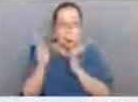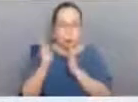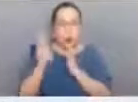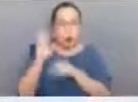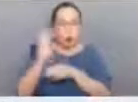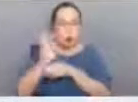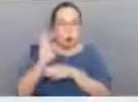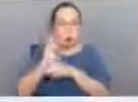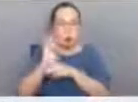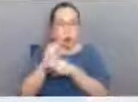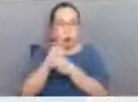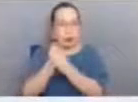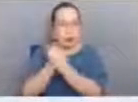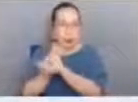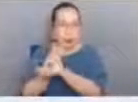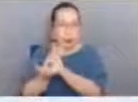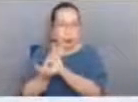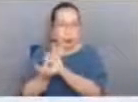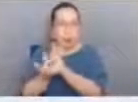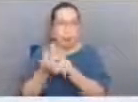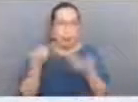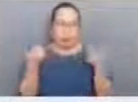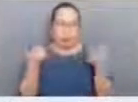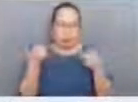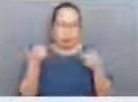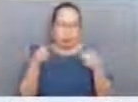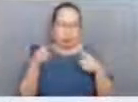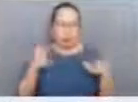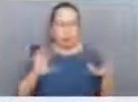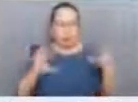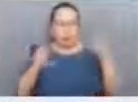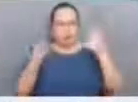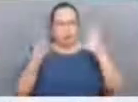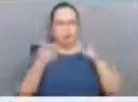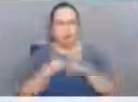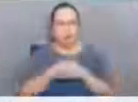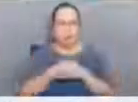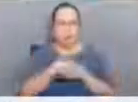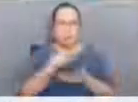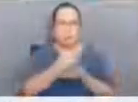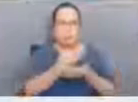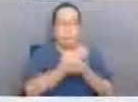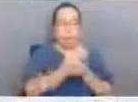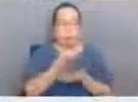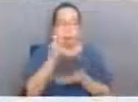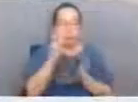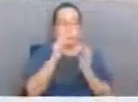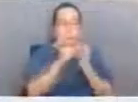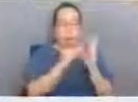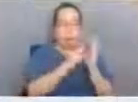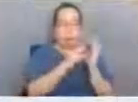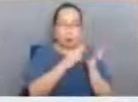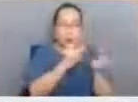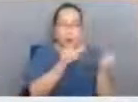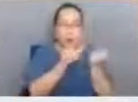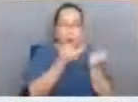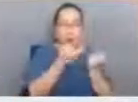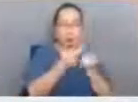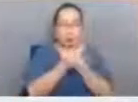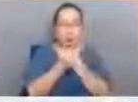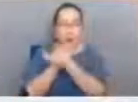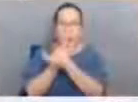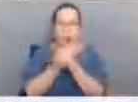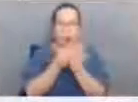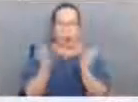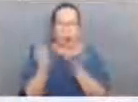medium enterprise o MSME. Nagsimula na ngayong tumanggap ng aplikasyon ang pamahalaang panglalawigan para sa mga MSME na